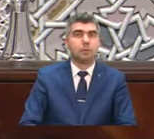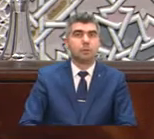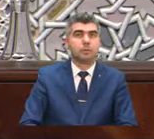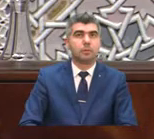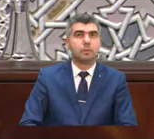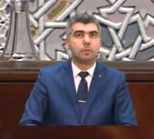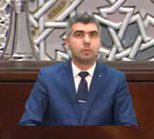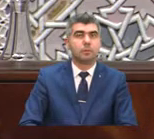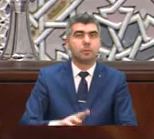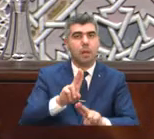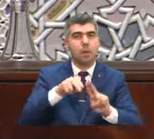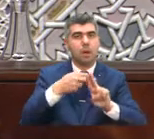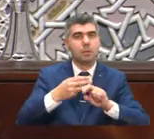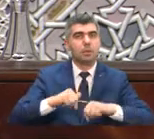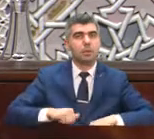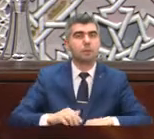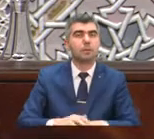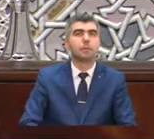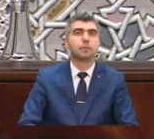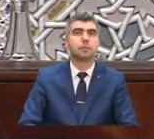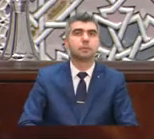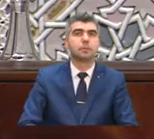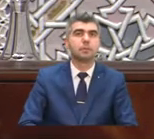كلمه لكم سيد الوزير للرد على التعقيب.